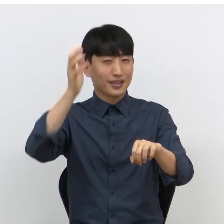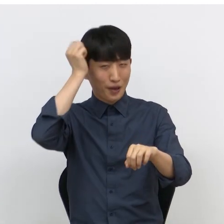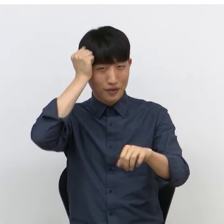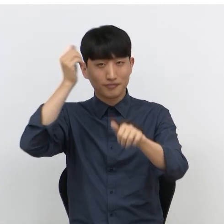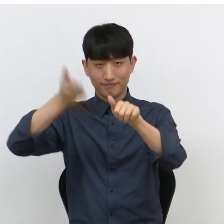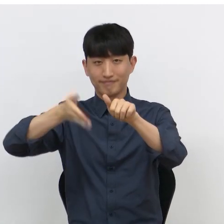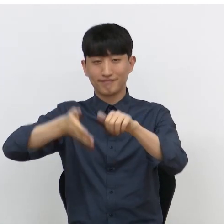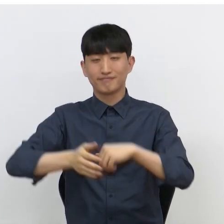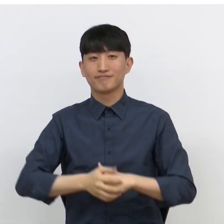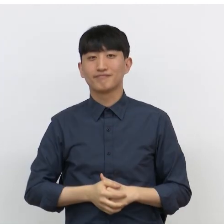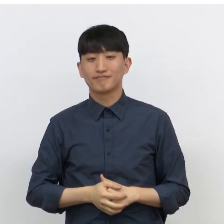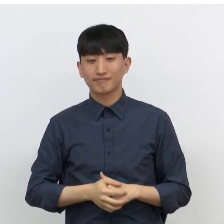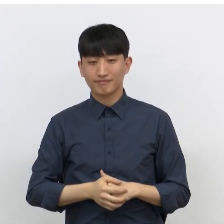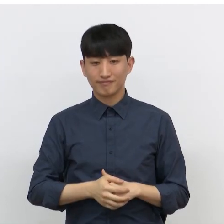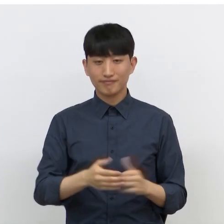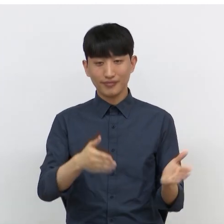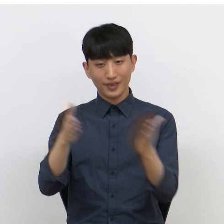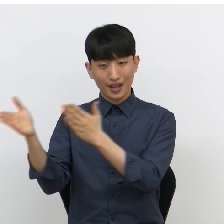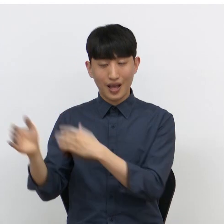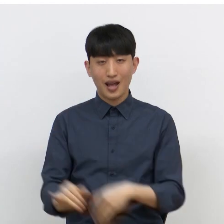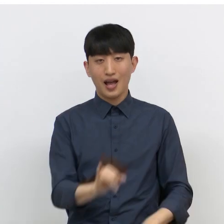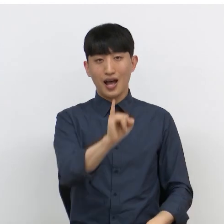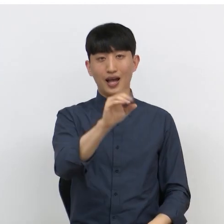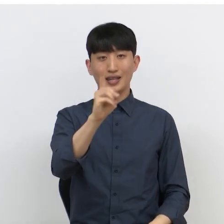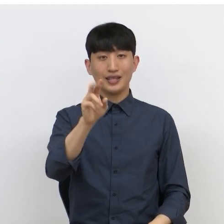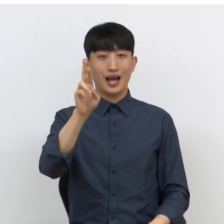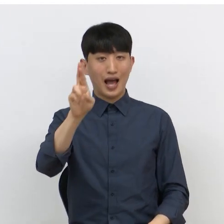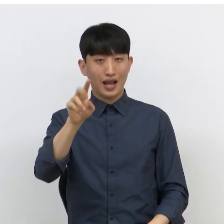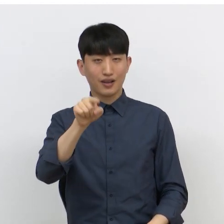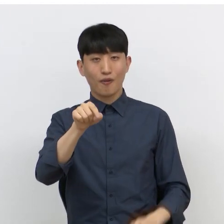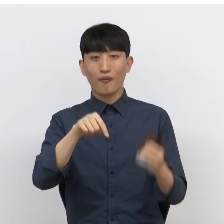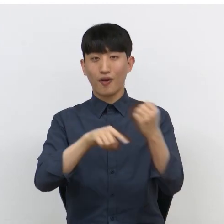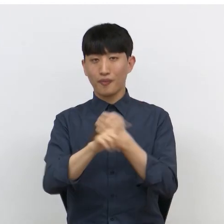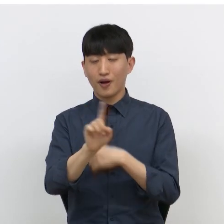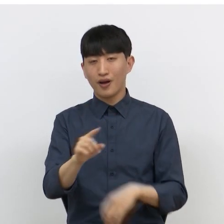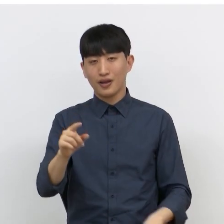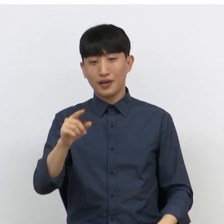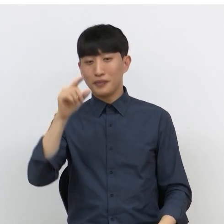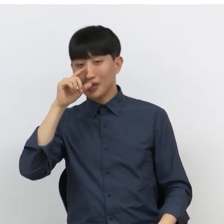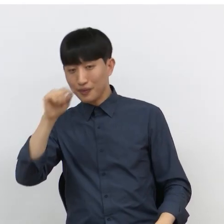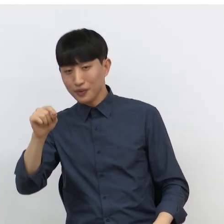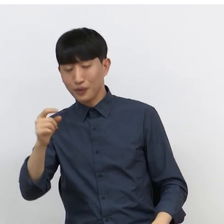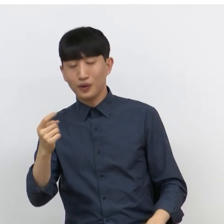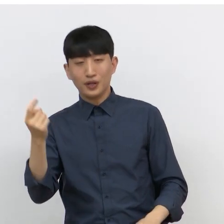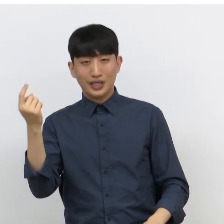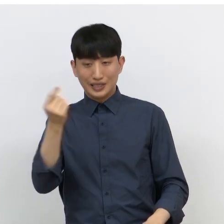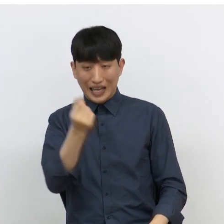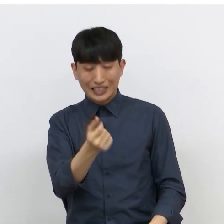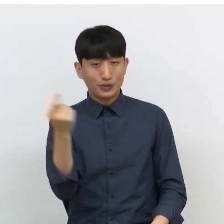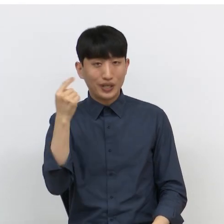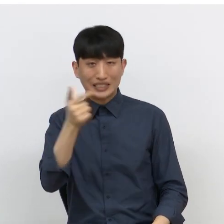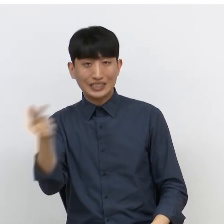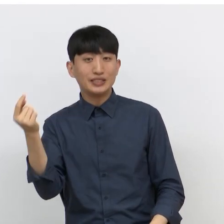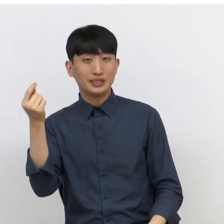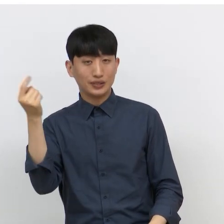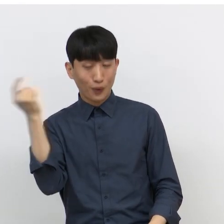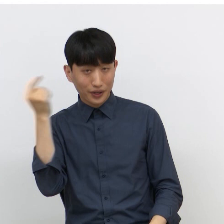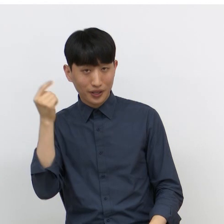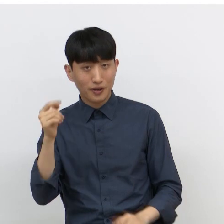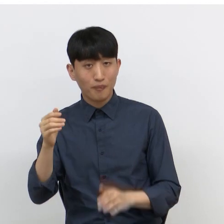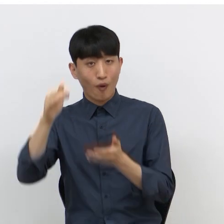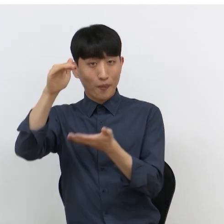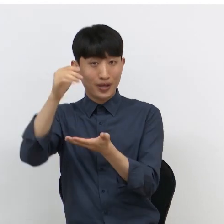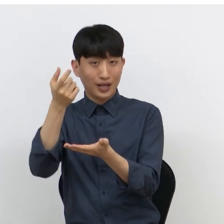것 같고요. 그 다음에 이제 IDR이라고 하는 거, 아까 제가 민감도 설명하면서 작은 소리와 큰 소리를 받아들이는 그 범위를 설명했죠. 그게 이제